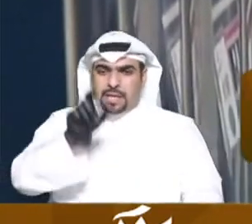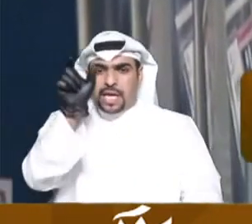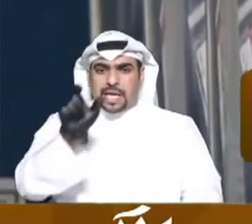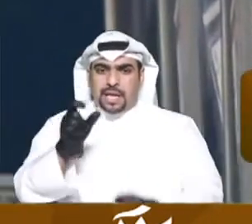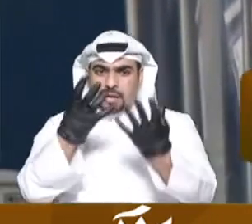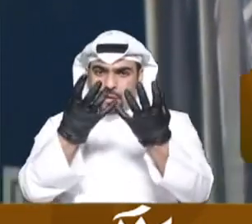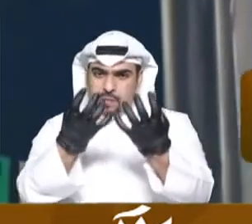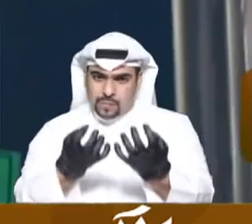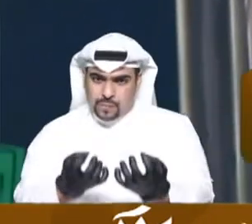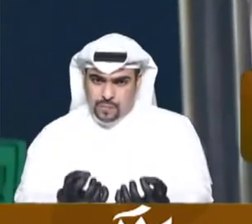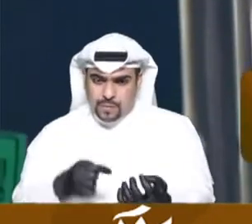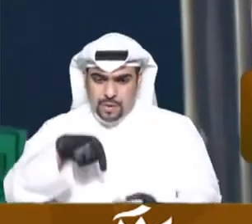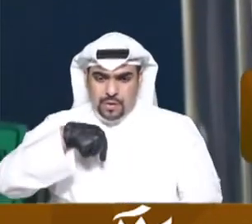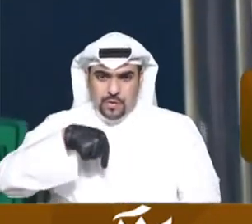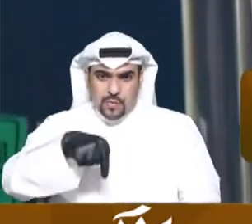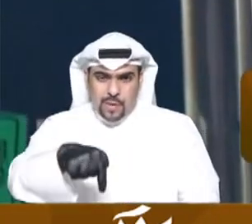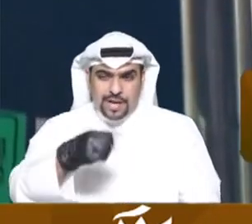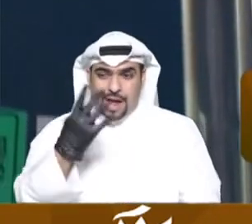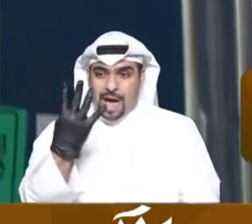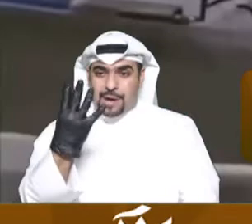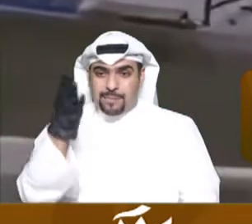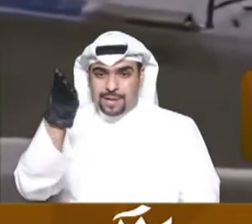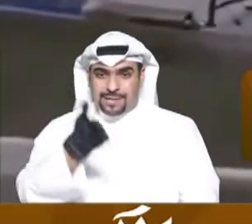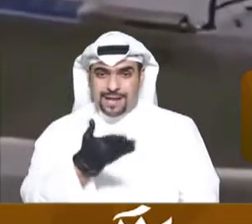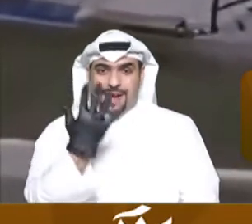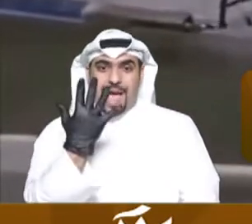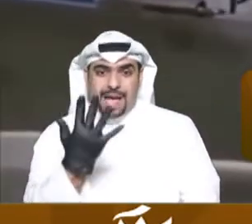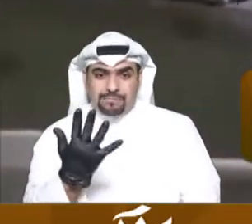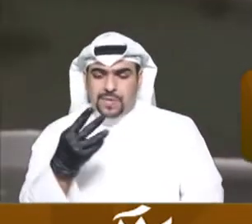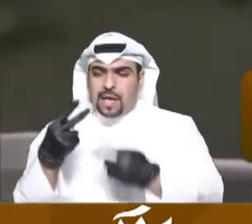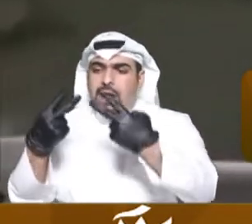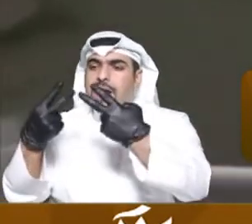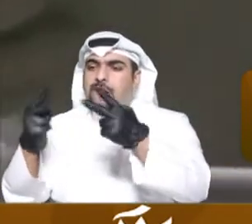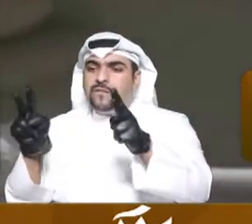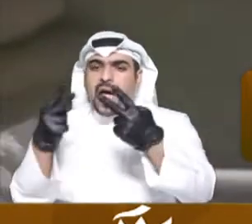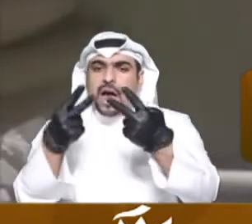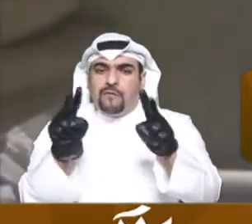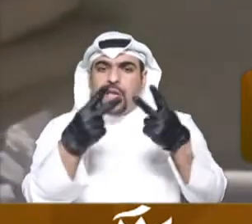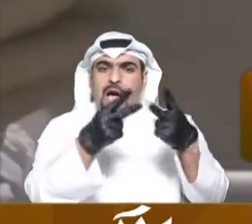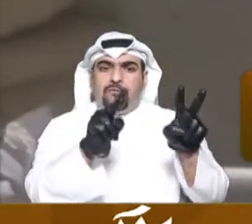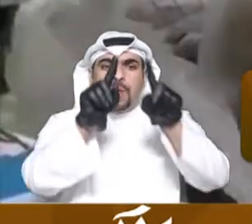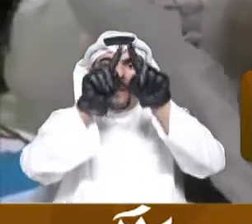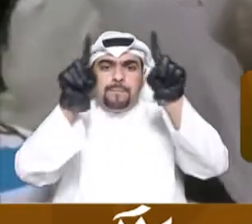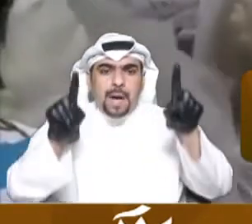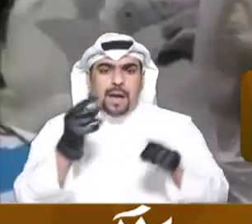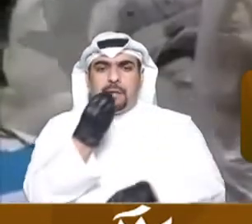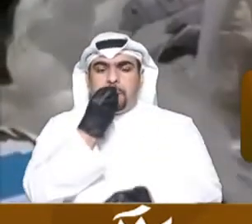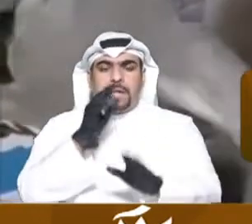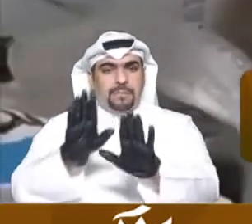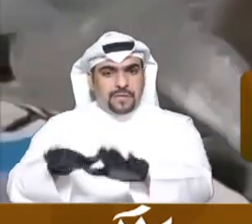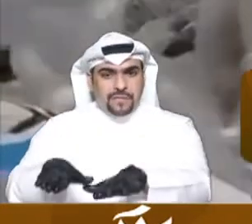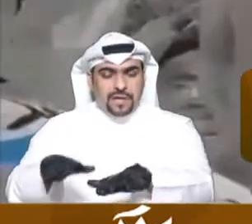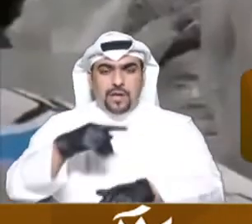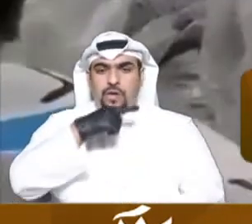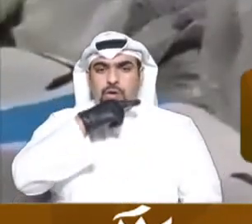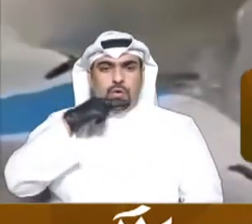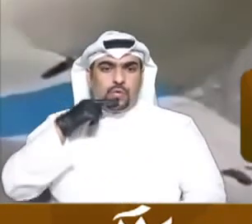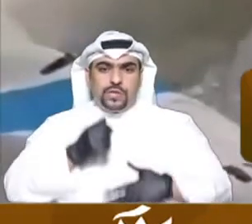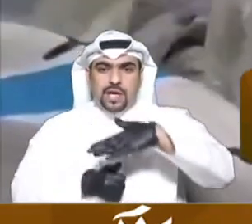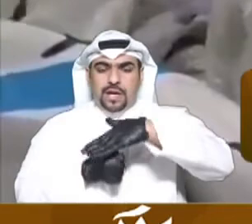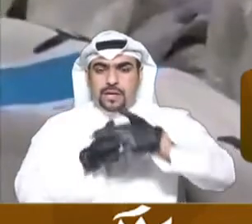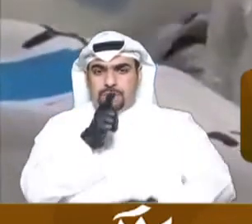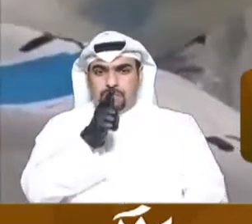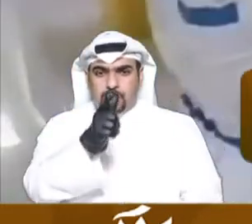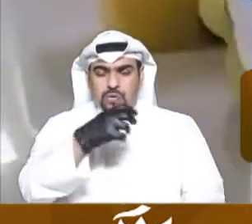فيها. وأسابيع قاسية تنتظر العاصمة الروسية موسكو، وقلق يسيطر على السلطات في العاصمة، وبوتين يعرب عن قلقه